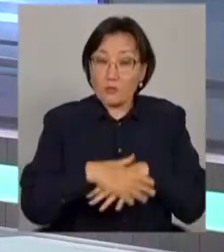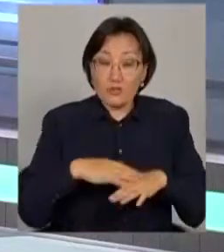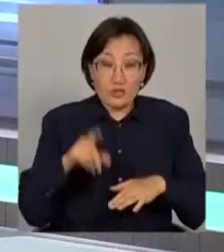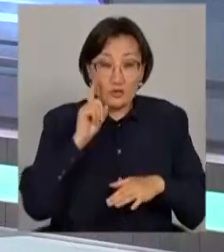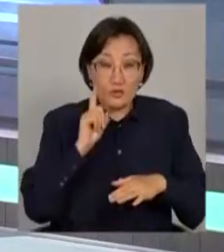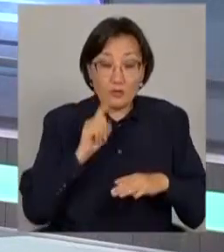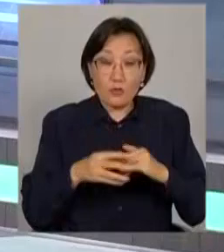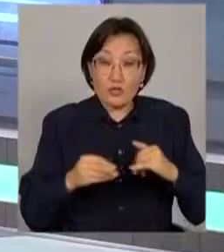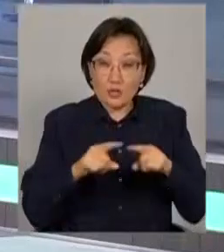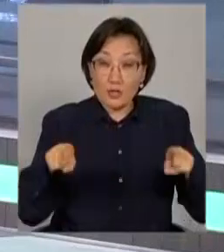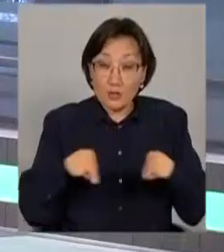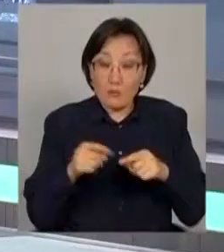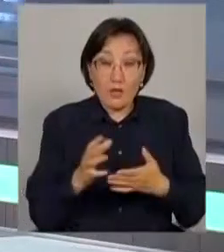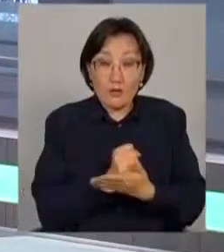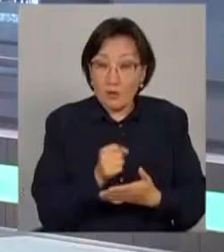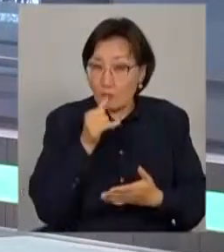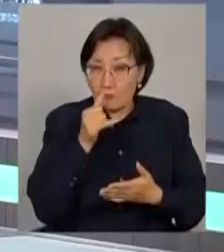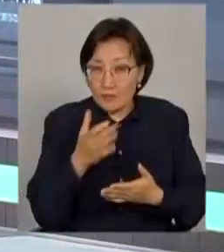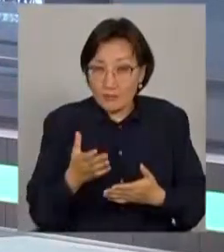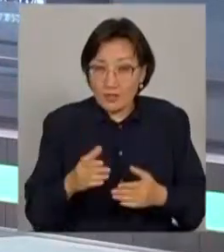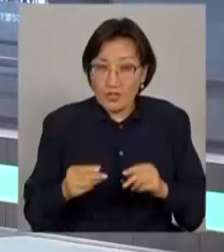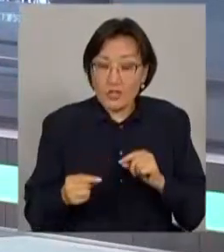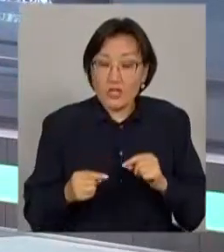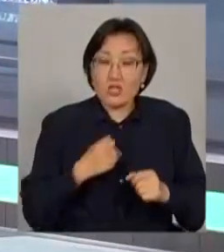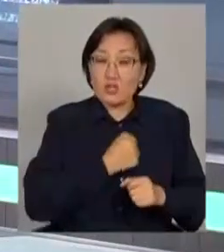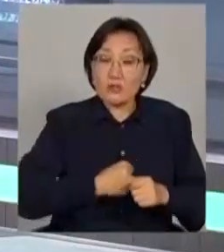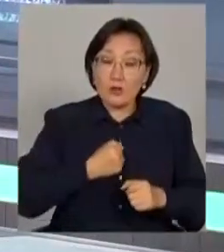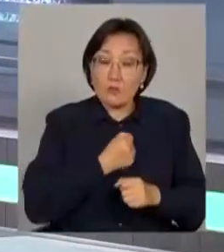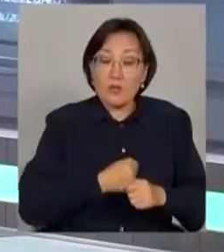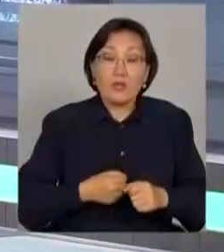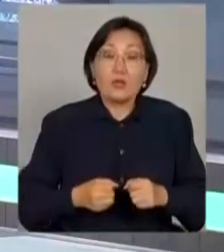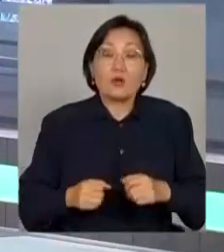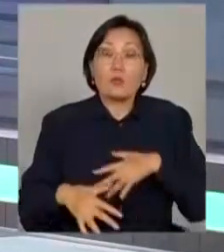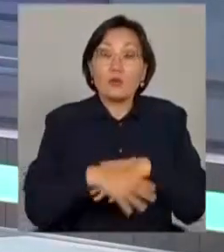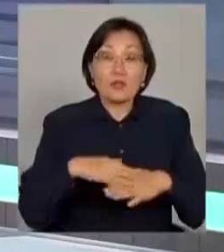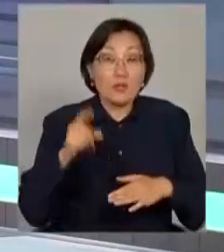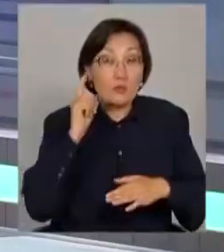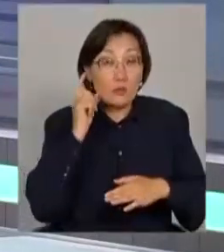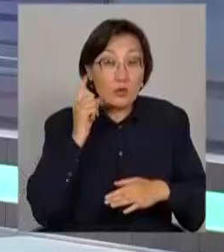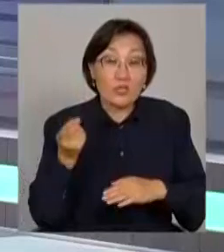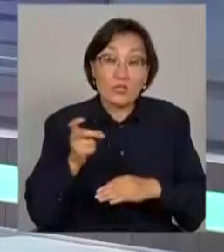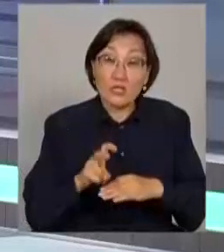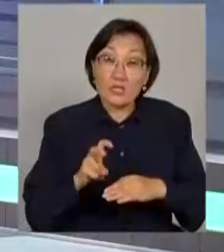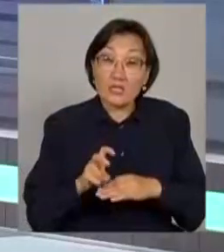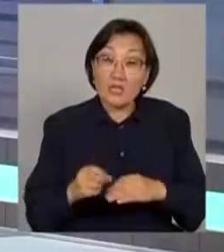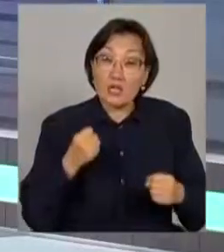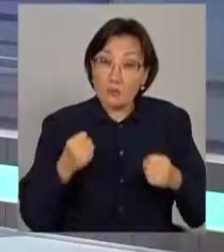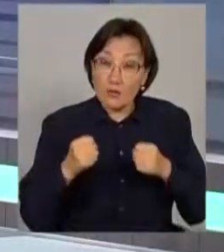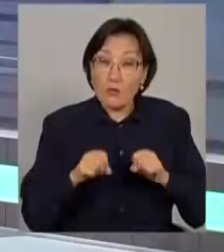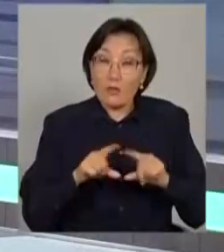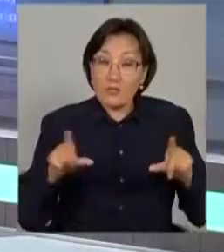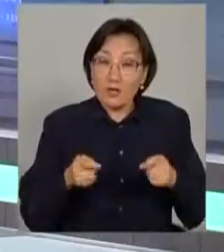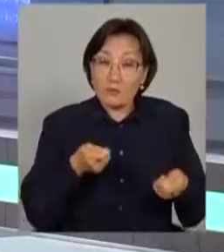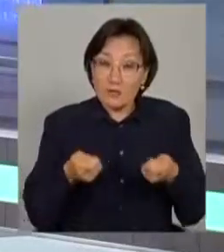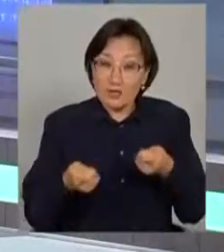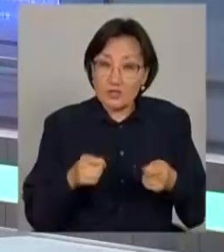да жер тауып бере алмай отырғандарынан наразы. Көпшілікті тыңдауға келген спорт басқармасының басшысы бұған не дейді? Мәселе шешіле ме?